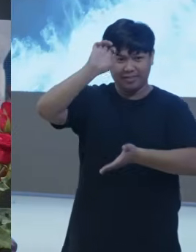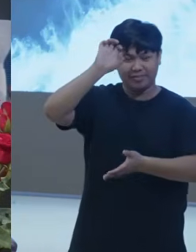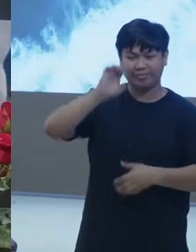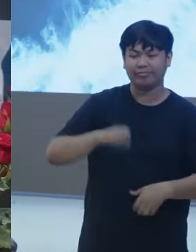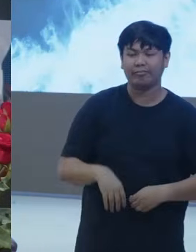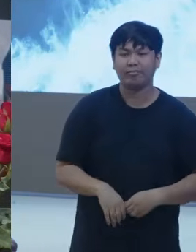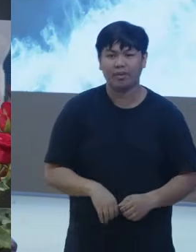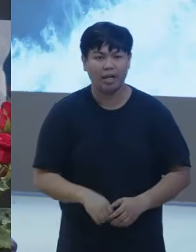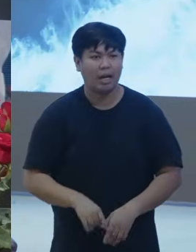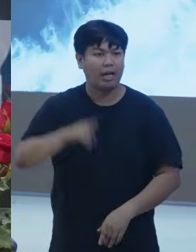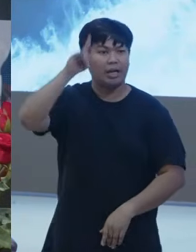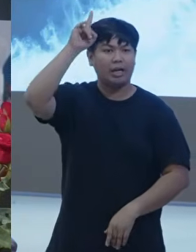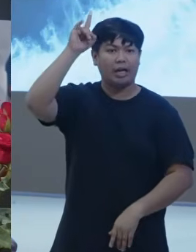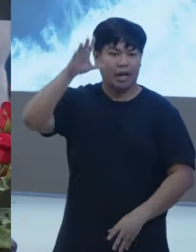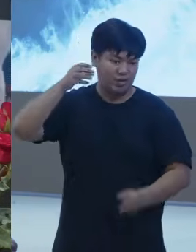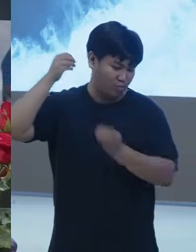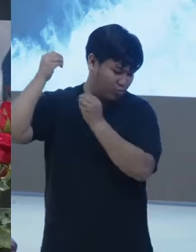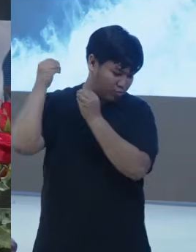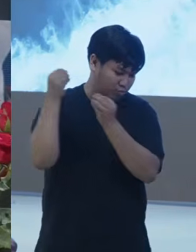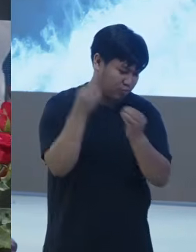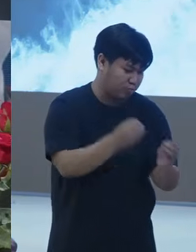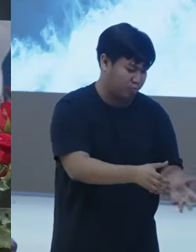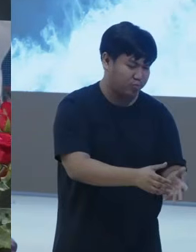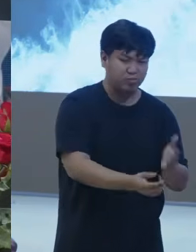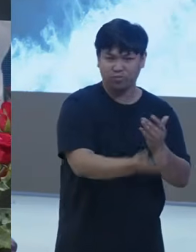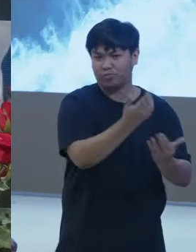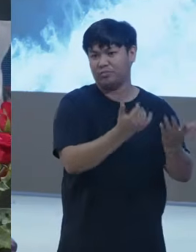At nagpadala ng apoy mula sa langit ang Diyos.